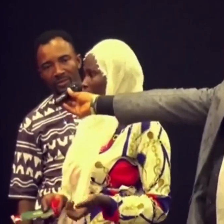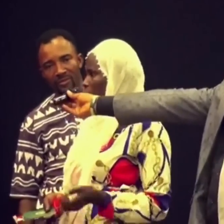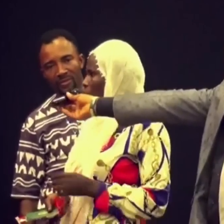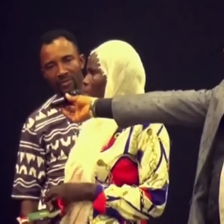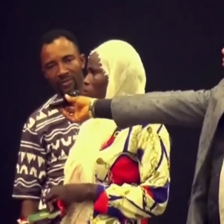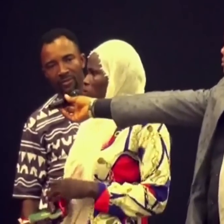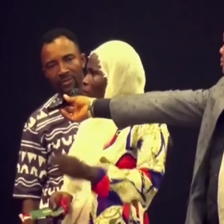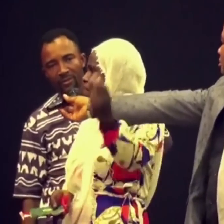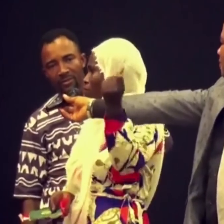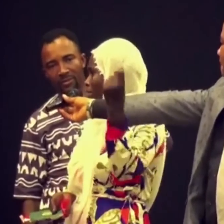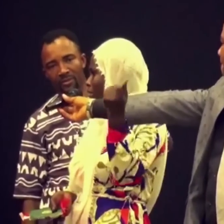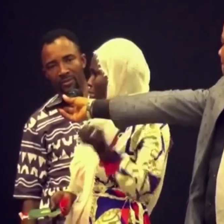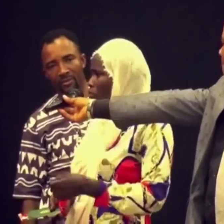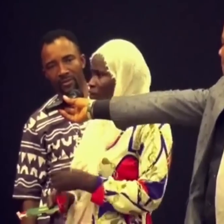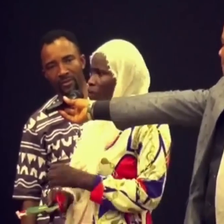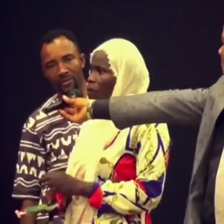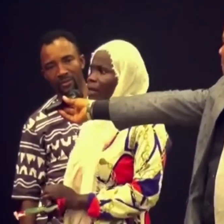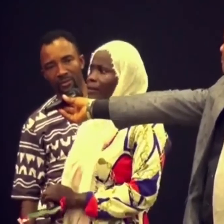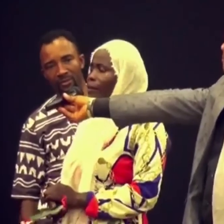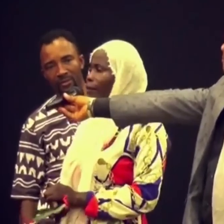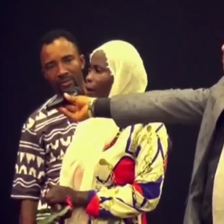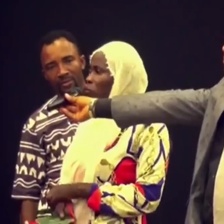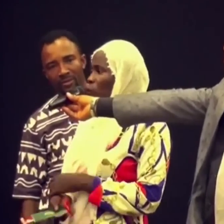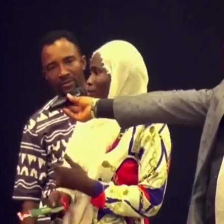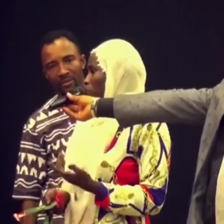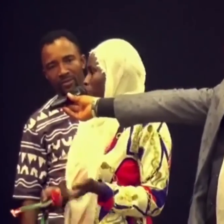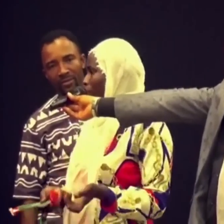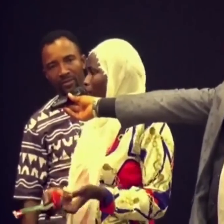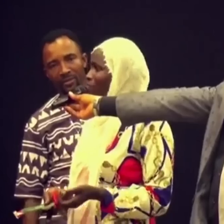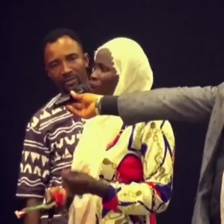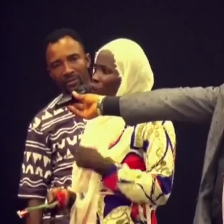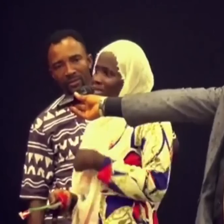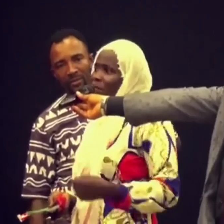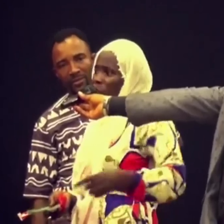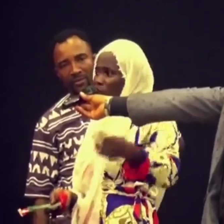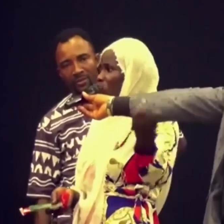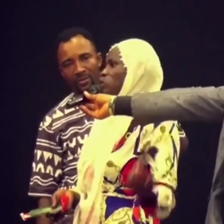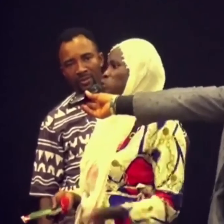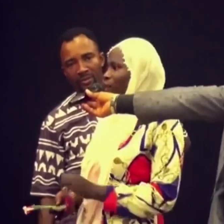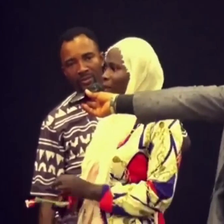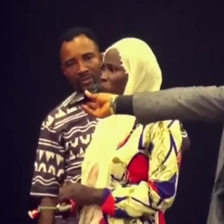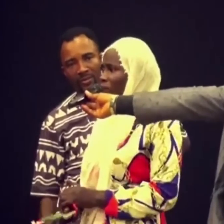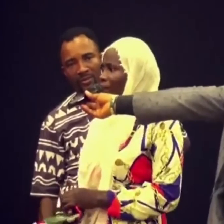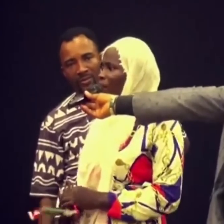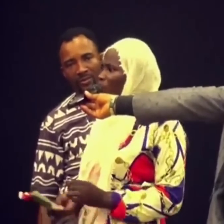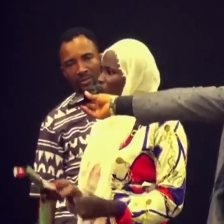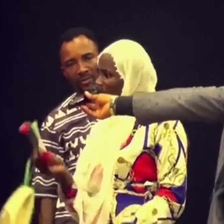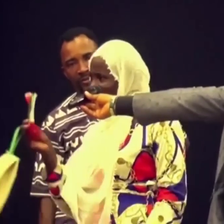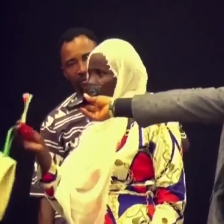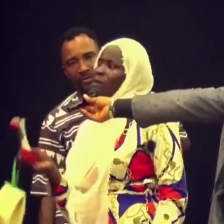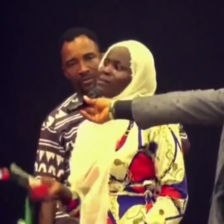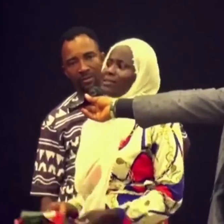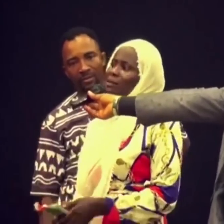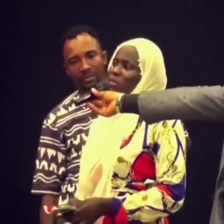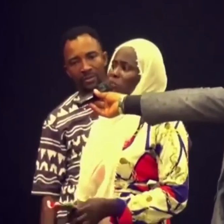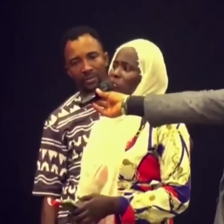2 days. Mo ní mo tán náà máa gbà fún 3 days. Mo ti fẹ́ ro bá ní ká mú 200,000 naira wá. Ọmọ sísà mi yẹn ló fún ní òun ní 200,000 naira. Ìjọ kẹta ni mo